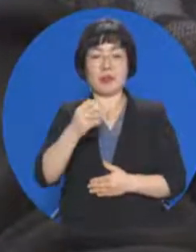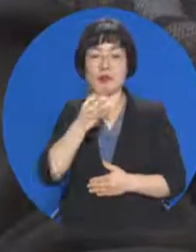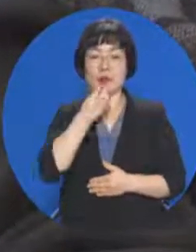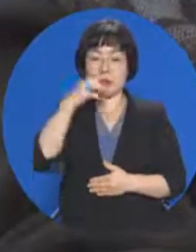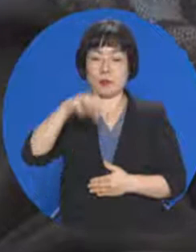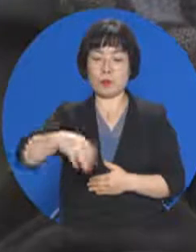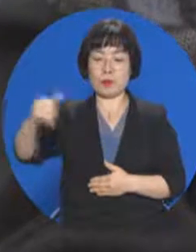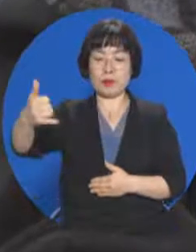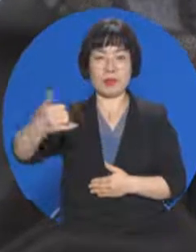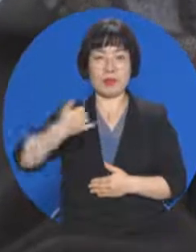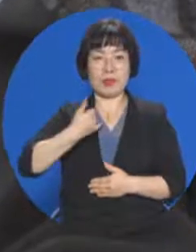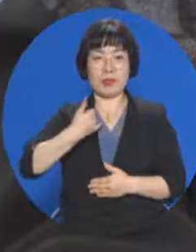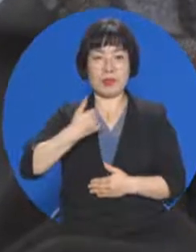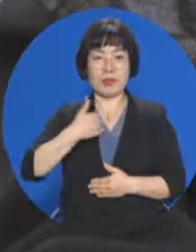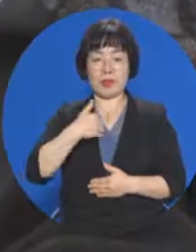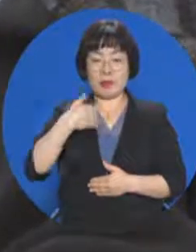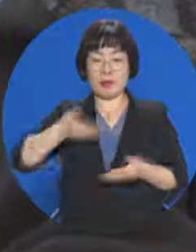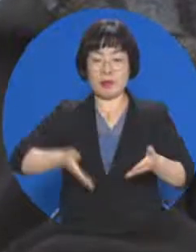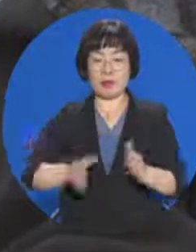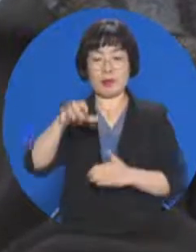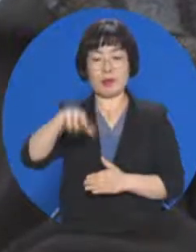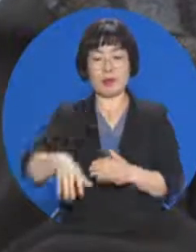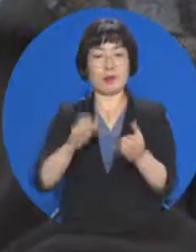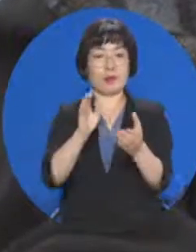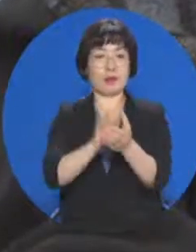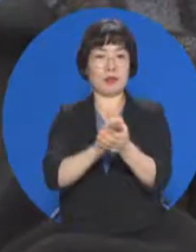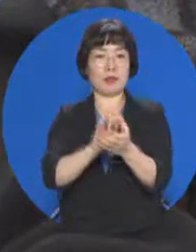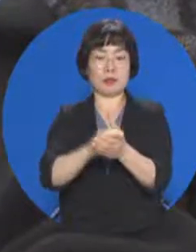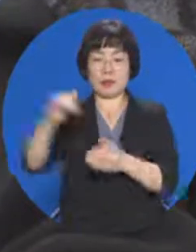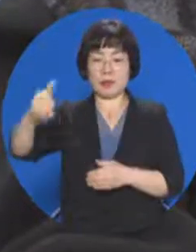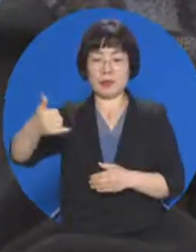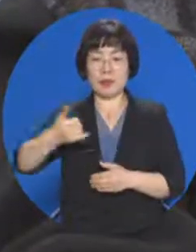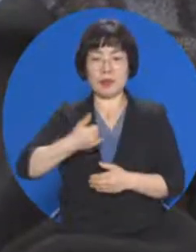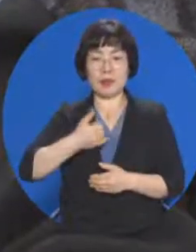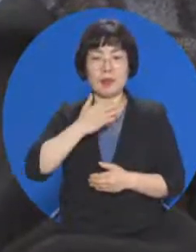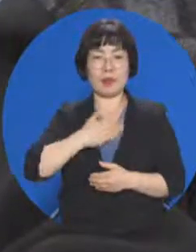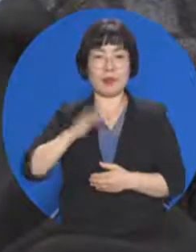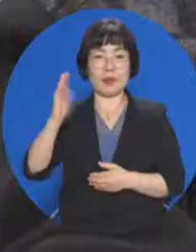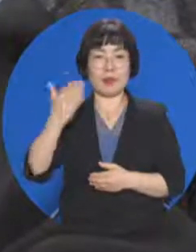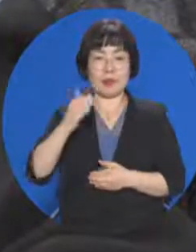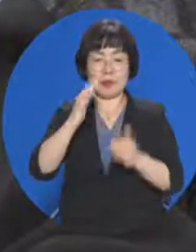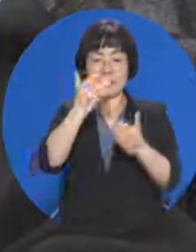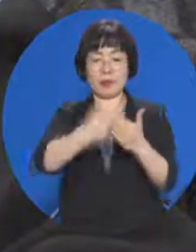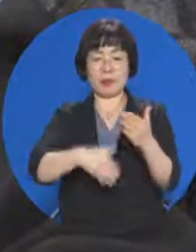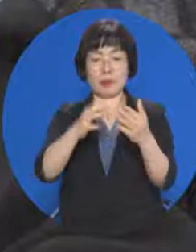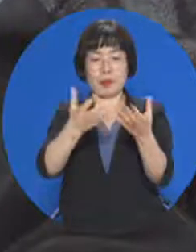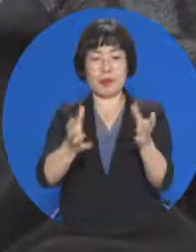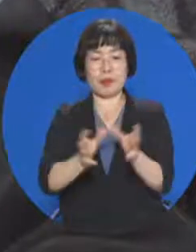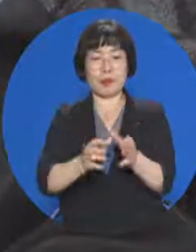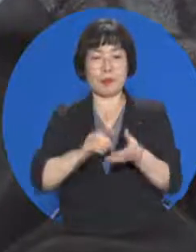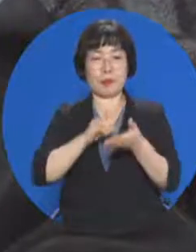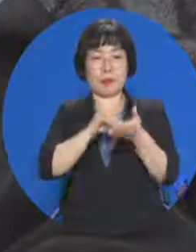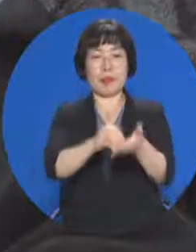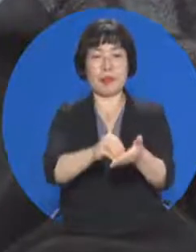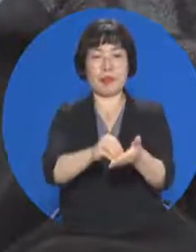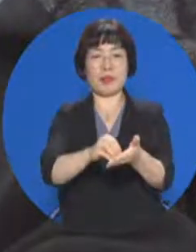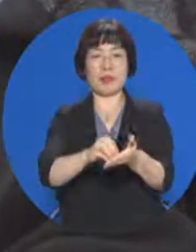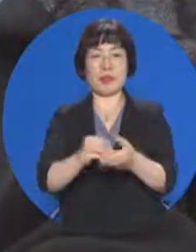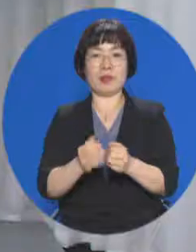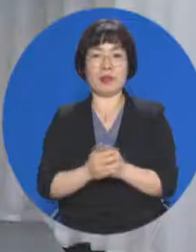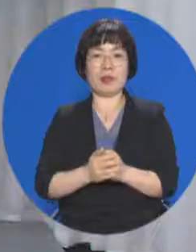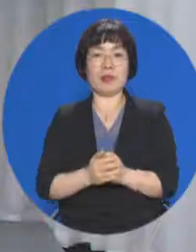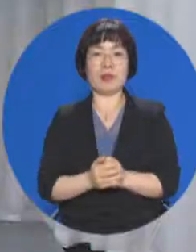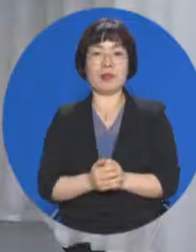서울서 전화가 왔더라고요. 저 우리 고향 저 친구가 전화가 와서 적어도 저 가입을